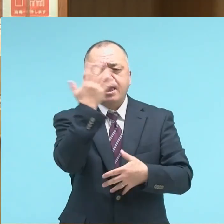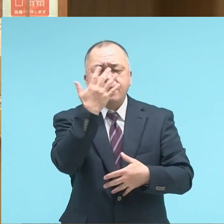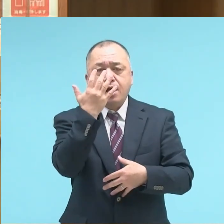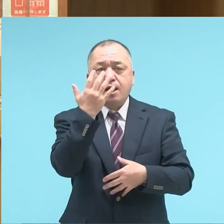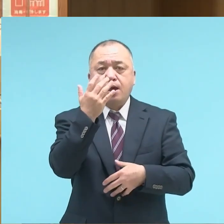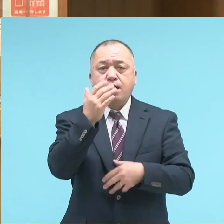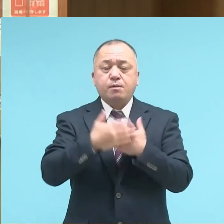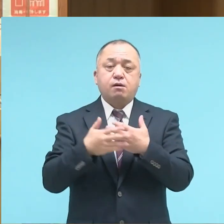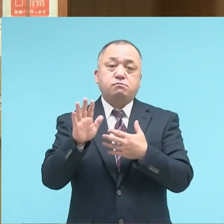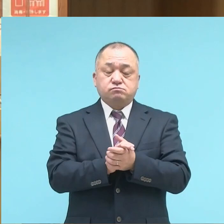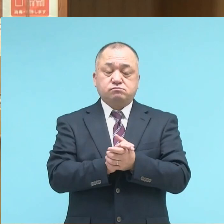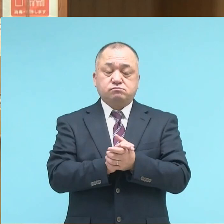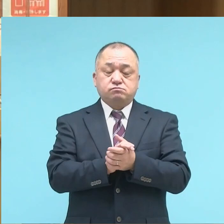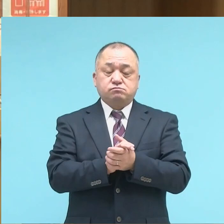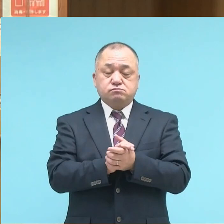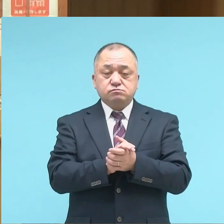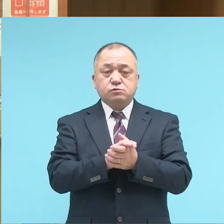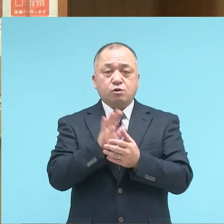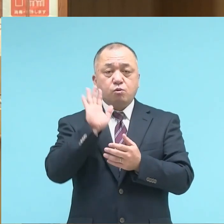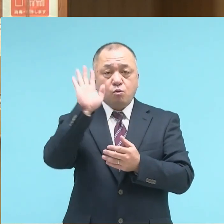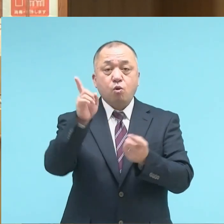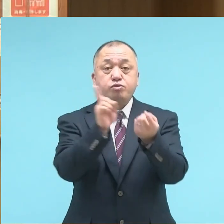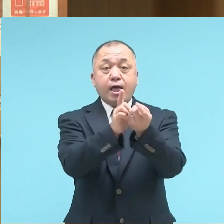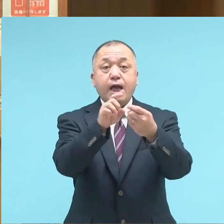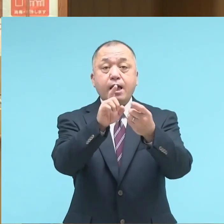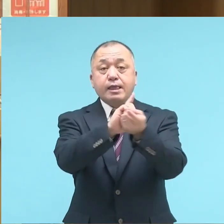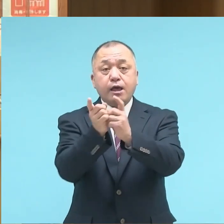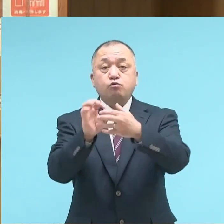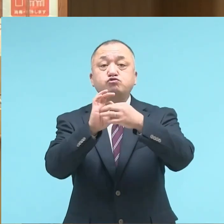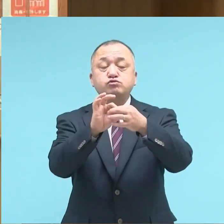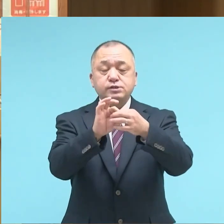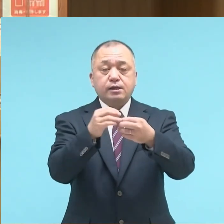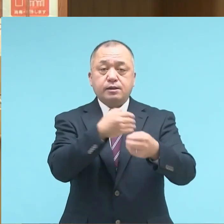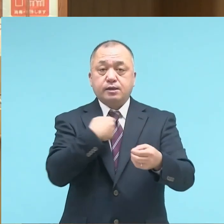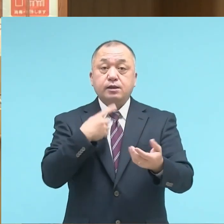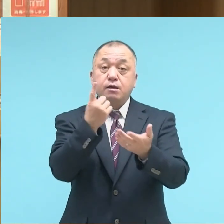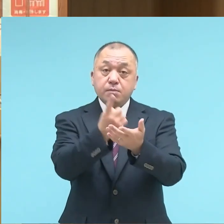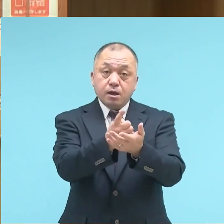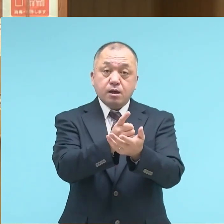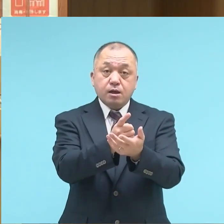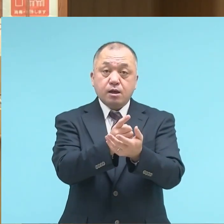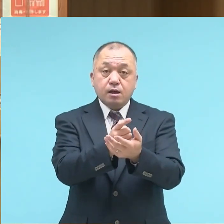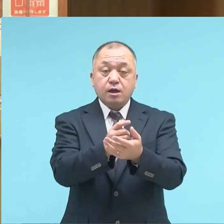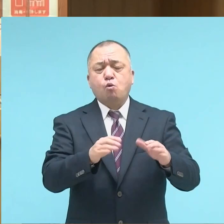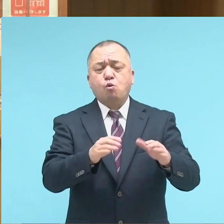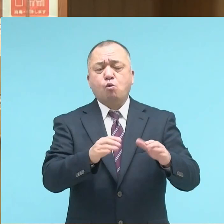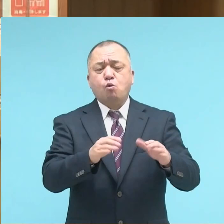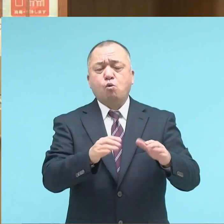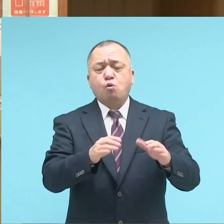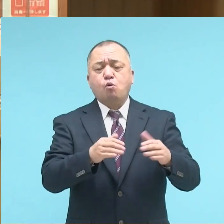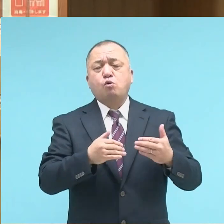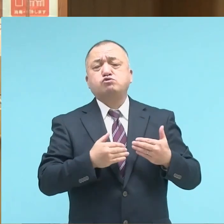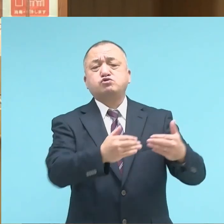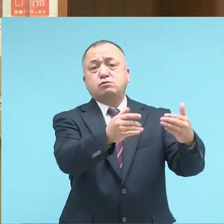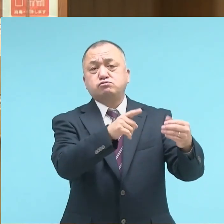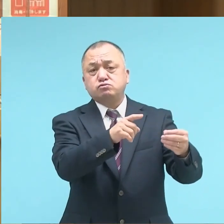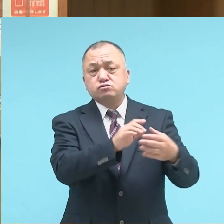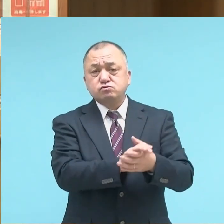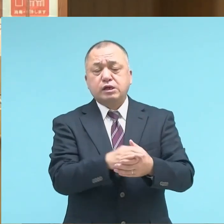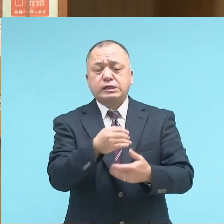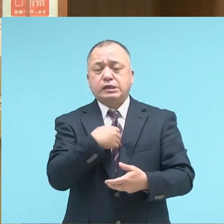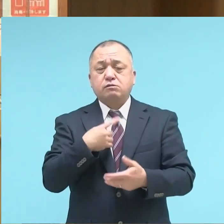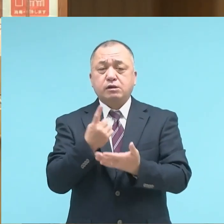った現実的な対応についてですね、できればもう現在進行形で進んでますから、